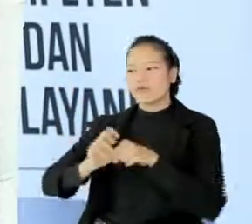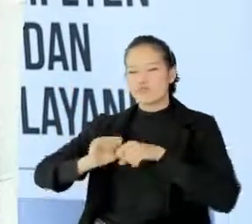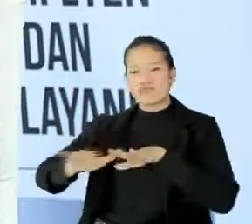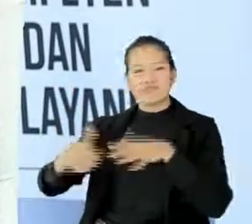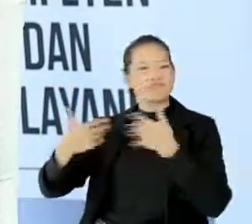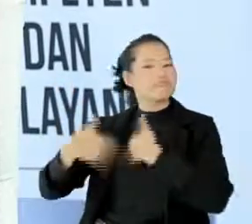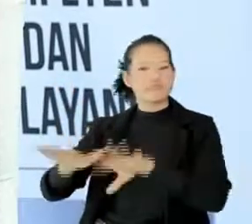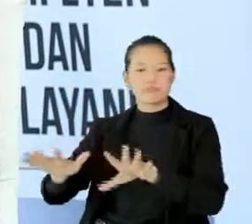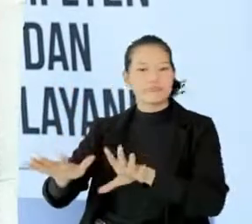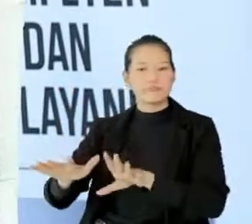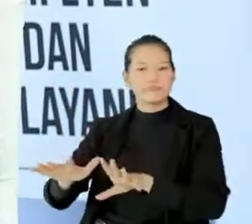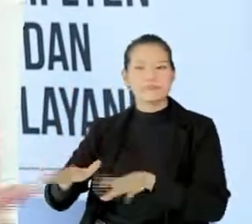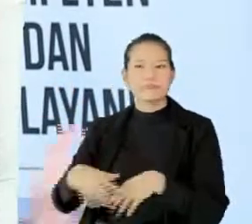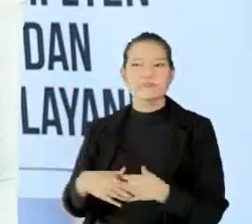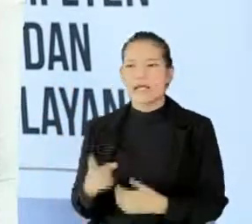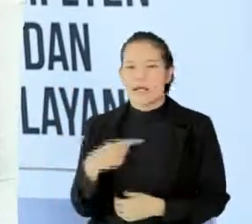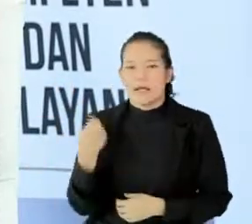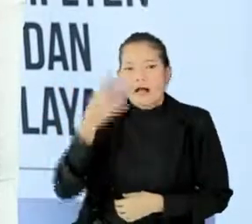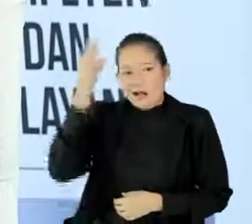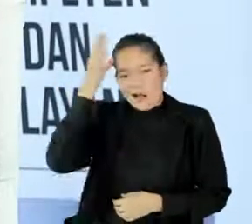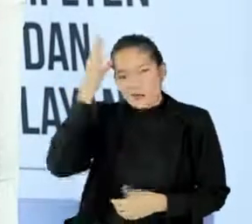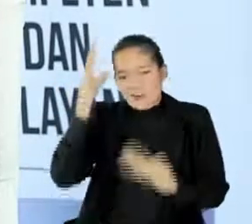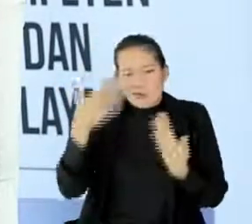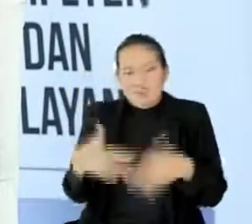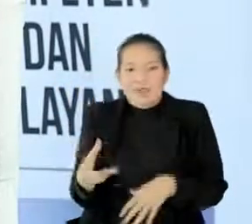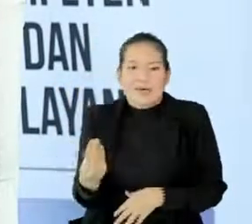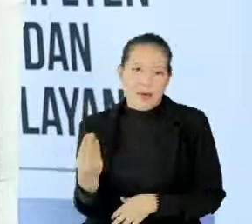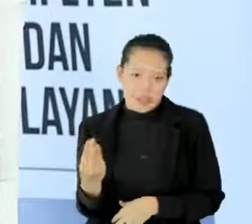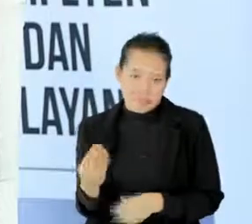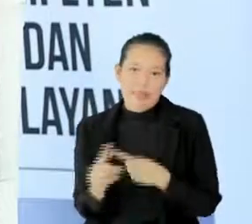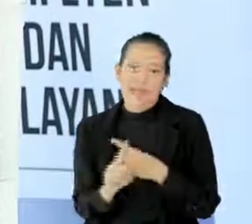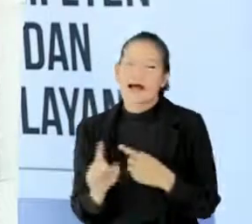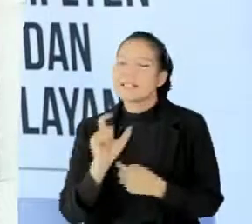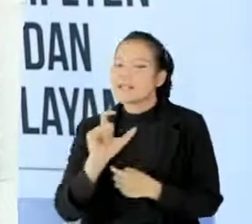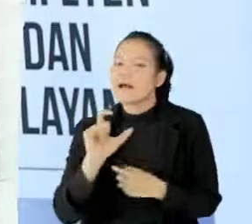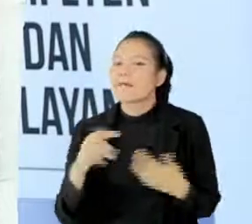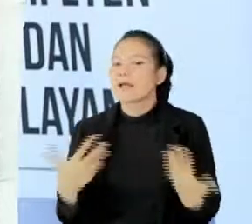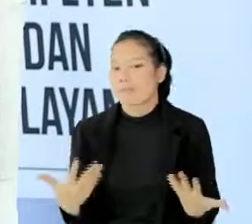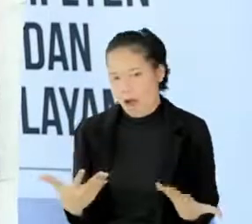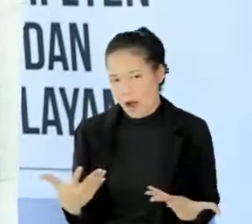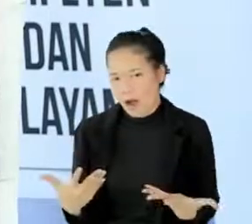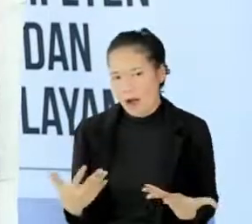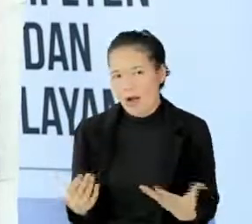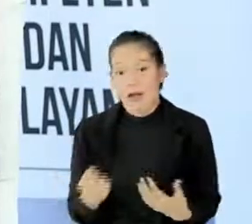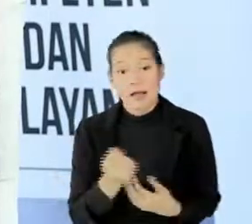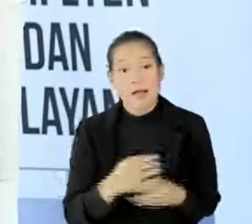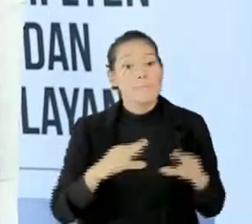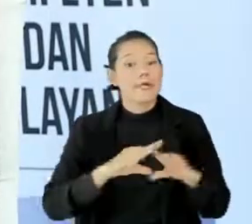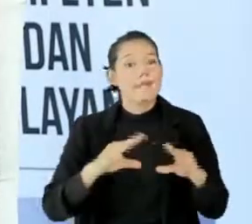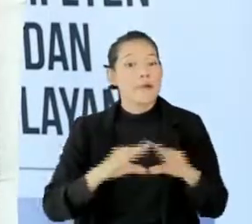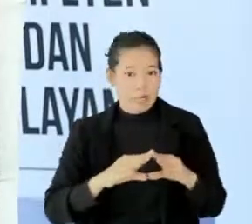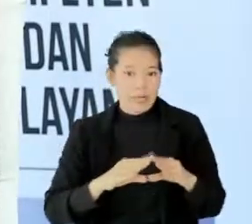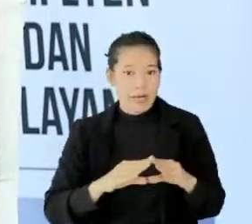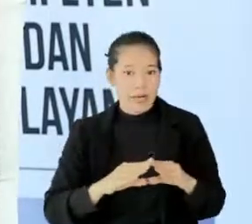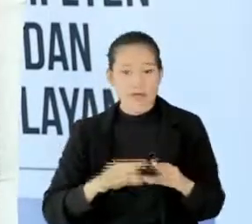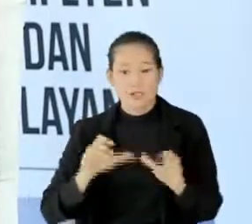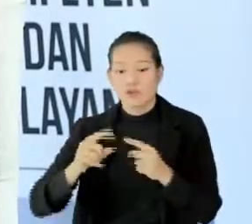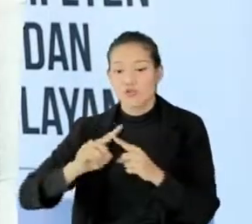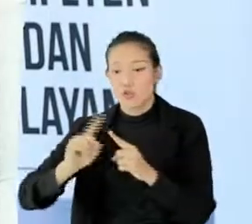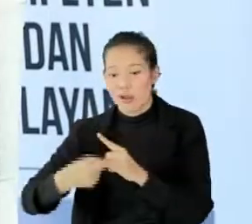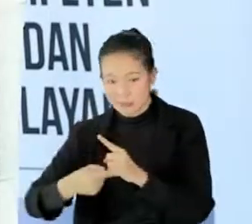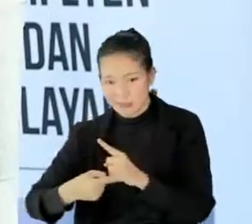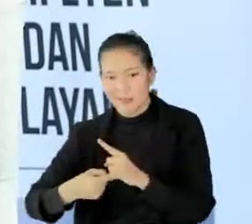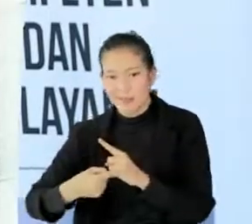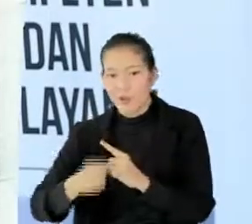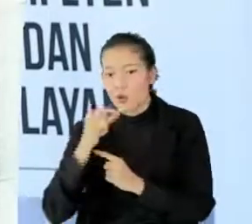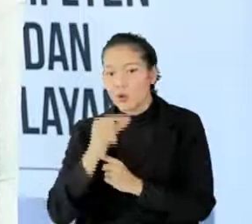nih Pak, virus yang kita semua tidak tahu kapan ini berakhir. Nah, strategi apa Pak yang dilakukan oleh BNPB dan Satgas sejauh